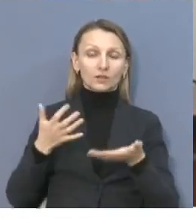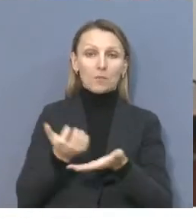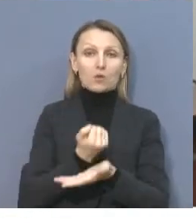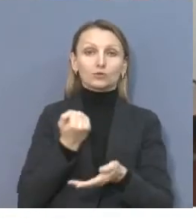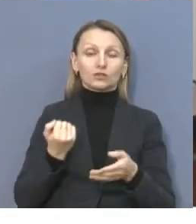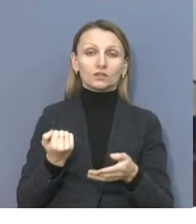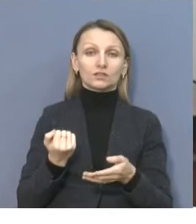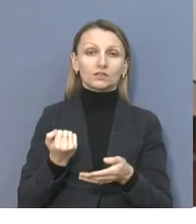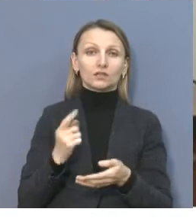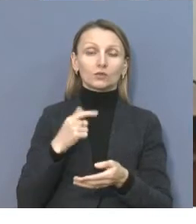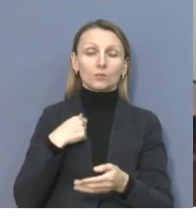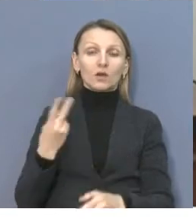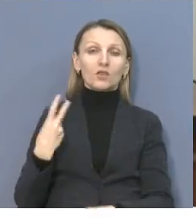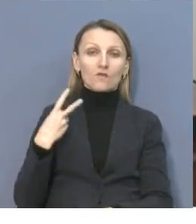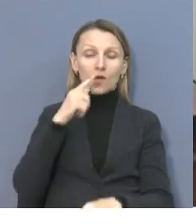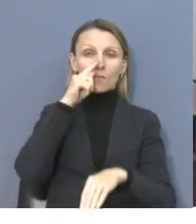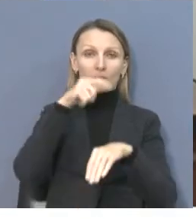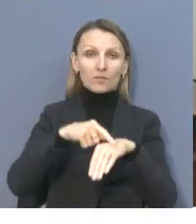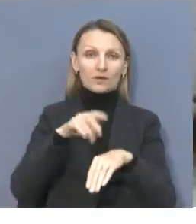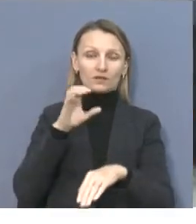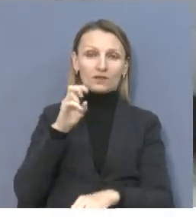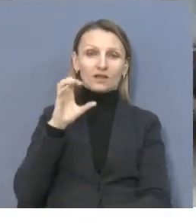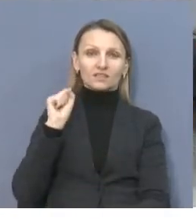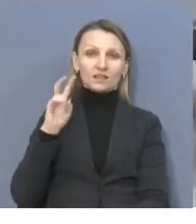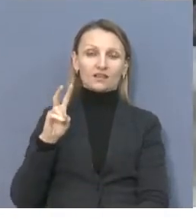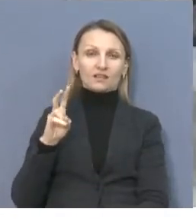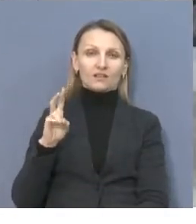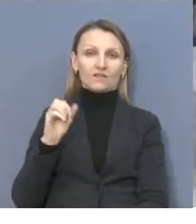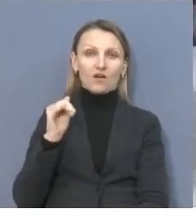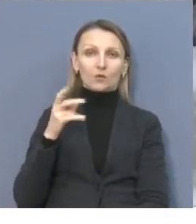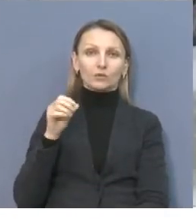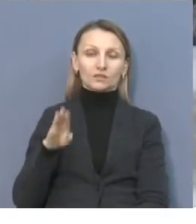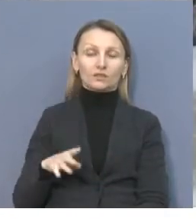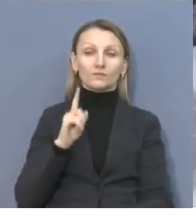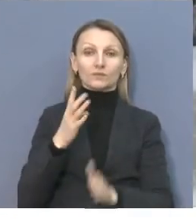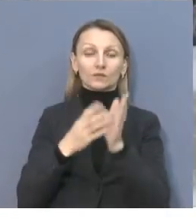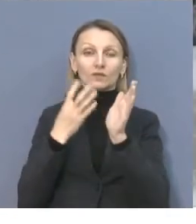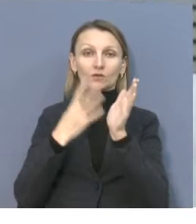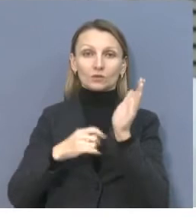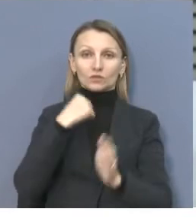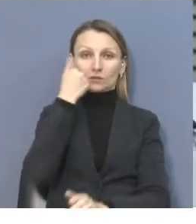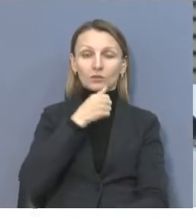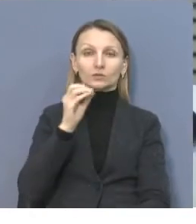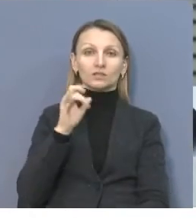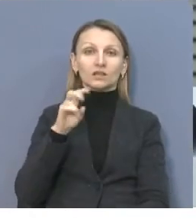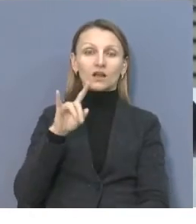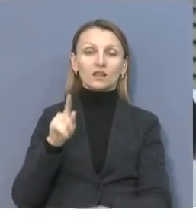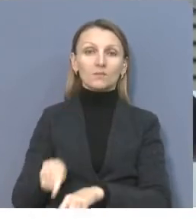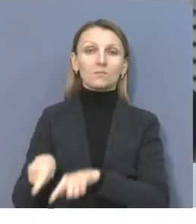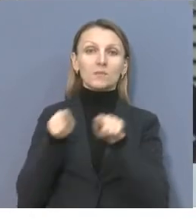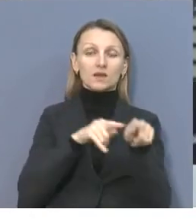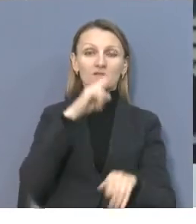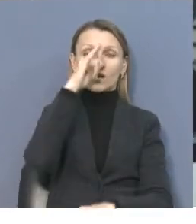могло бы попали на сайт олимпийский факультет 1990 году sure all is леонович переехал в казахстан